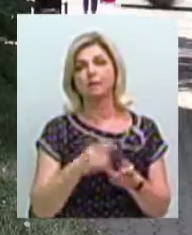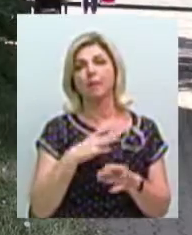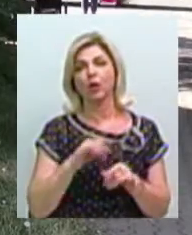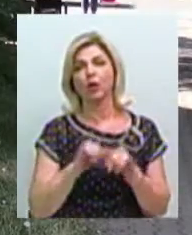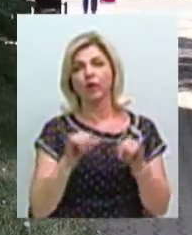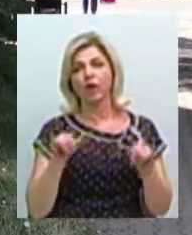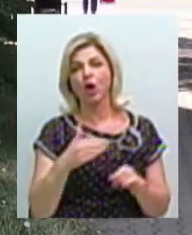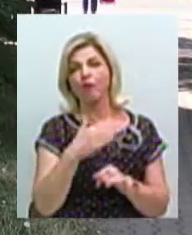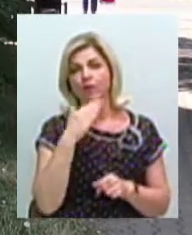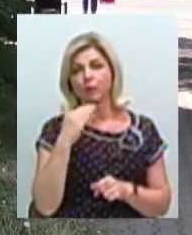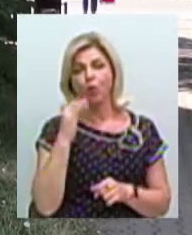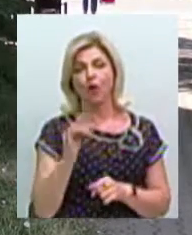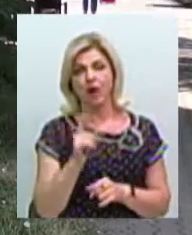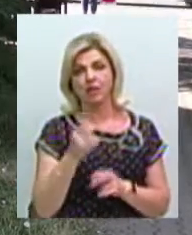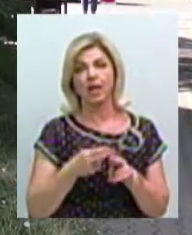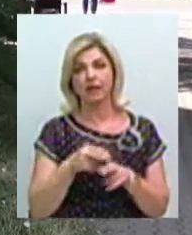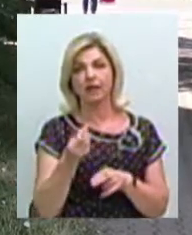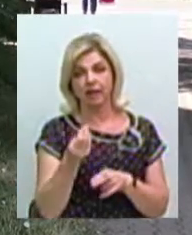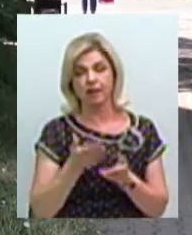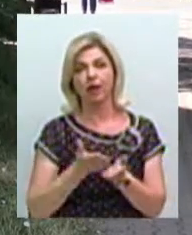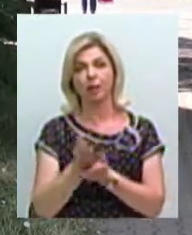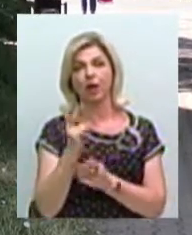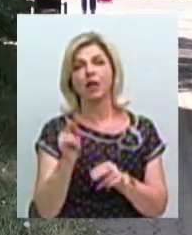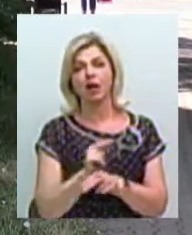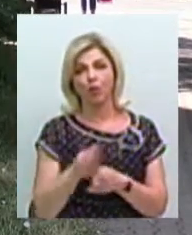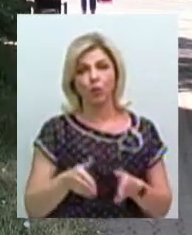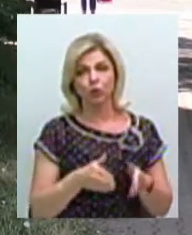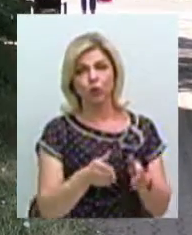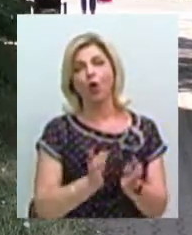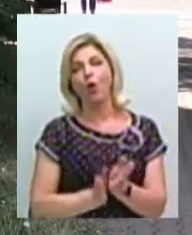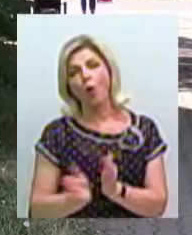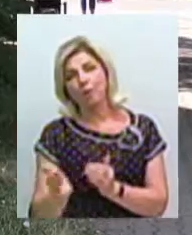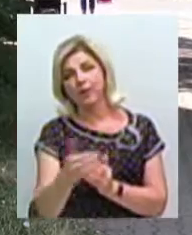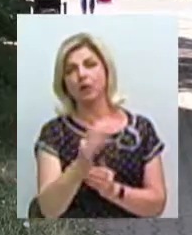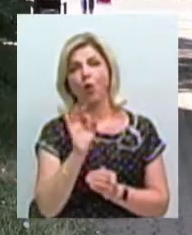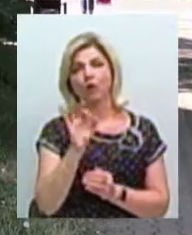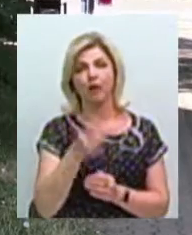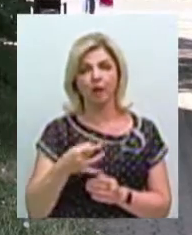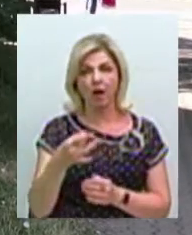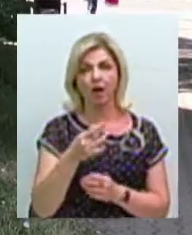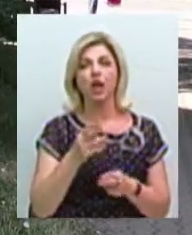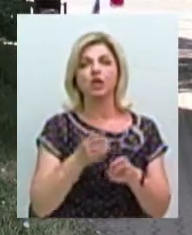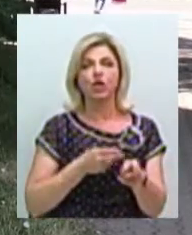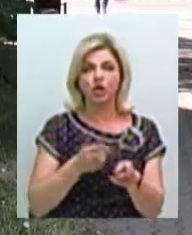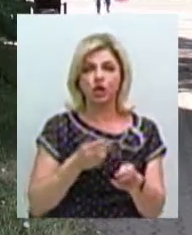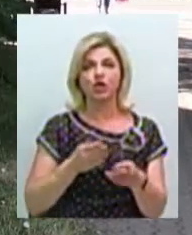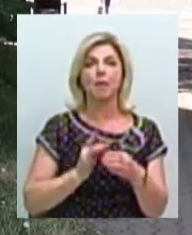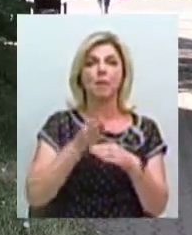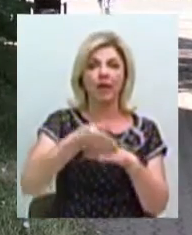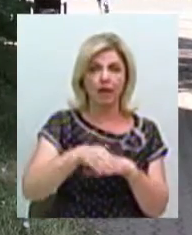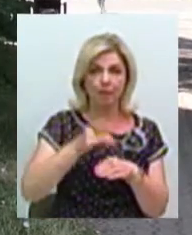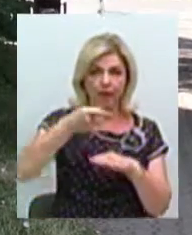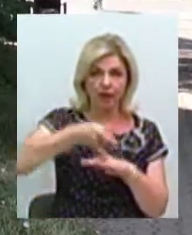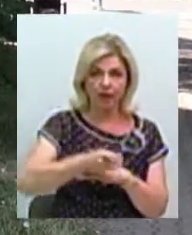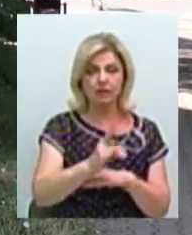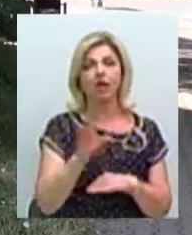рази більше і ці кошти спрямовувалися на ремонт доріг, об'їзної в Корабельному районі, залізничних переїздів. Тобто все, що